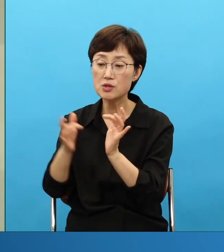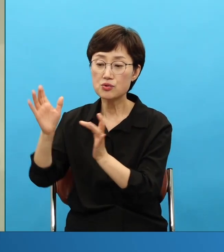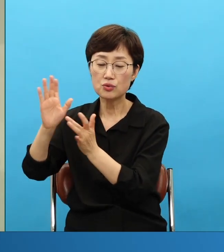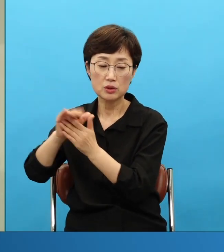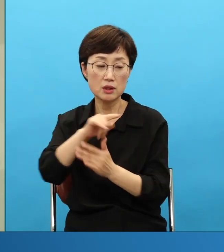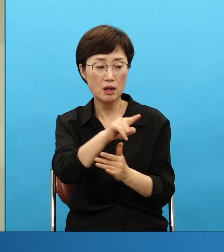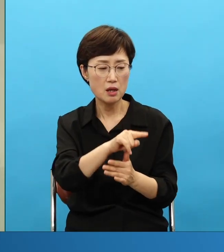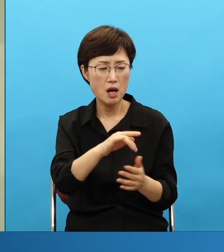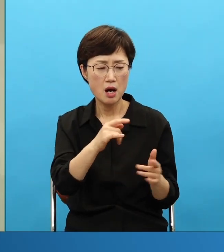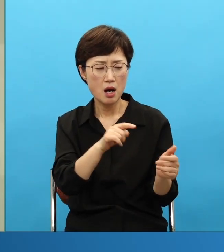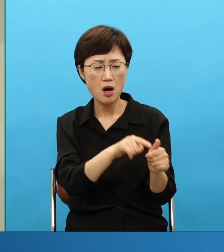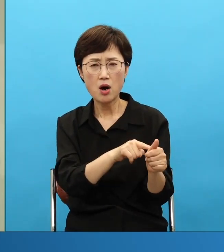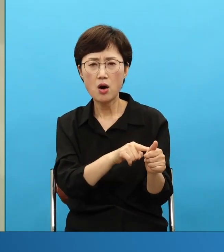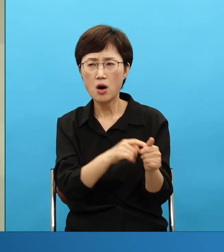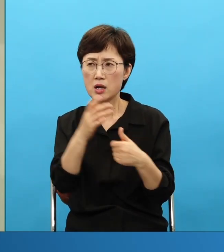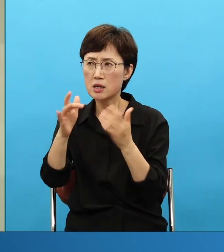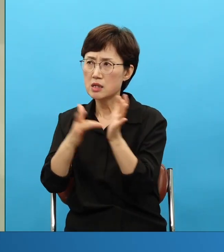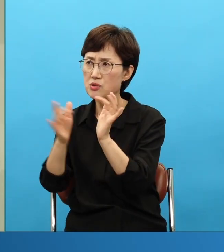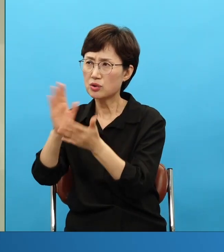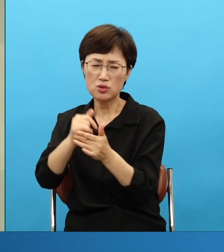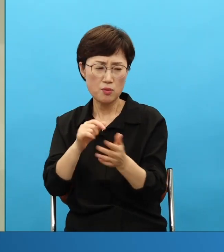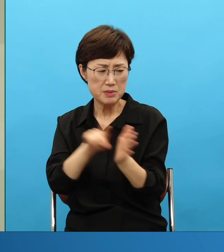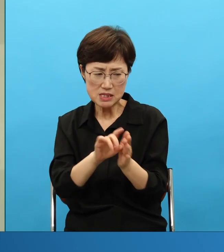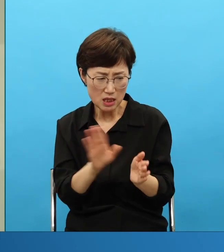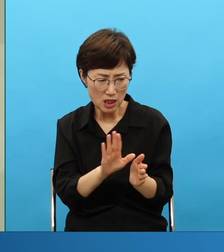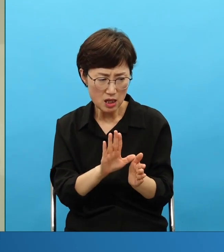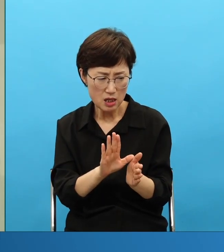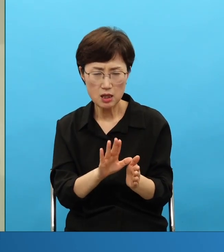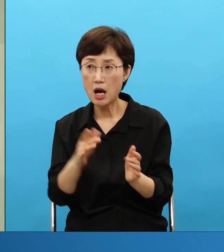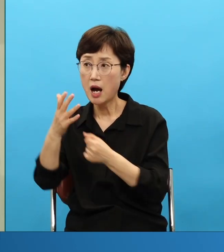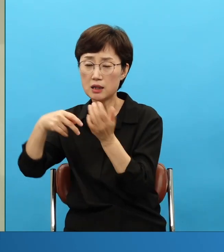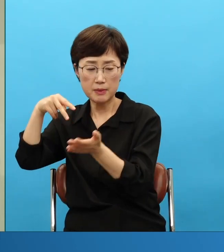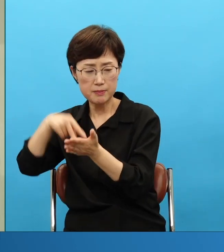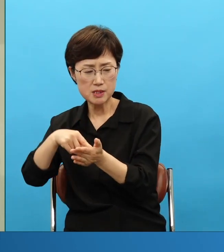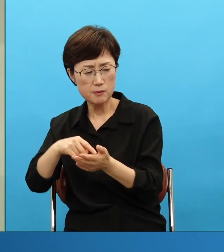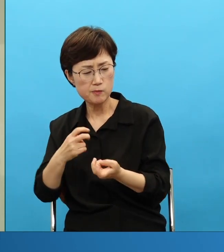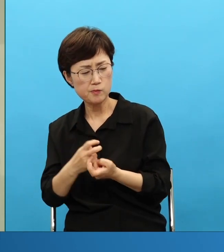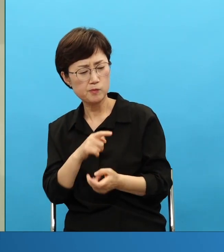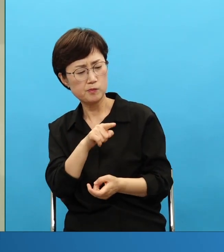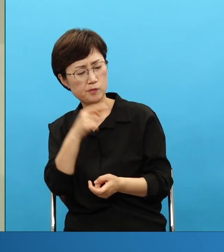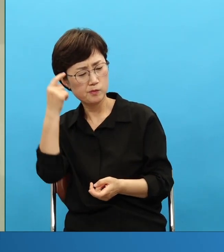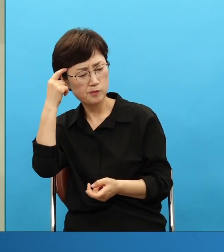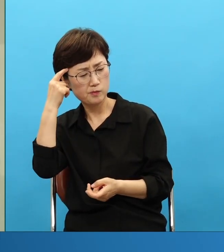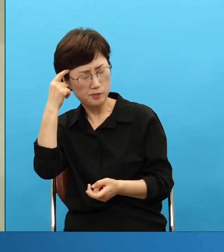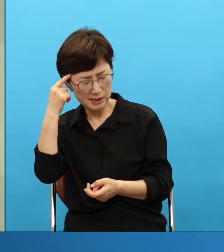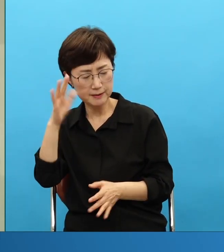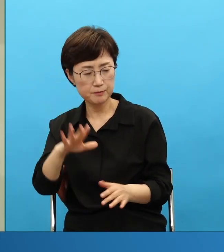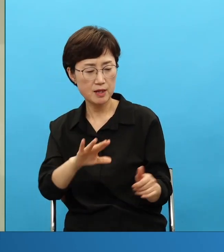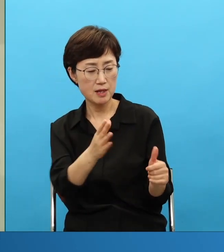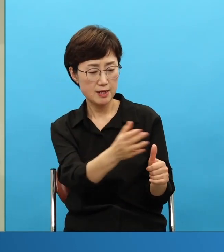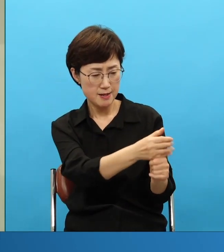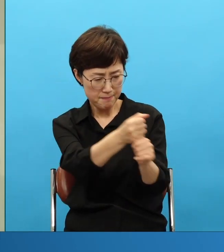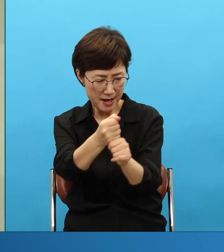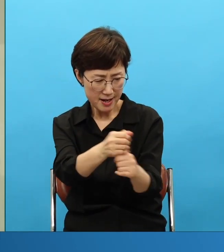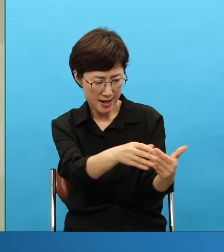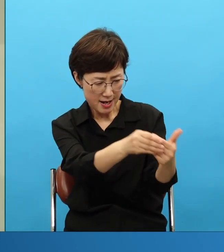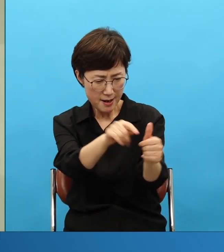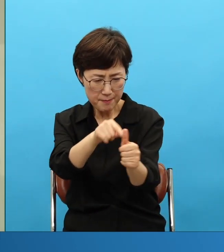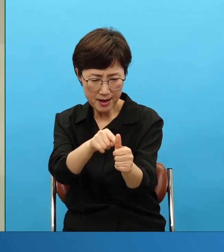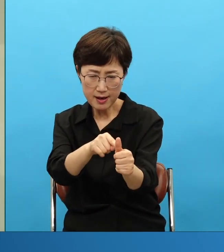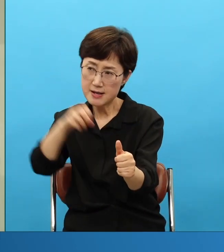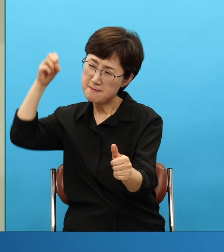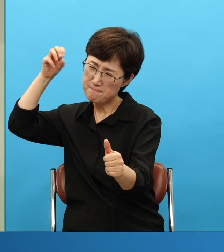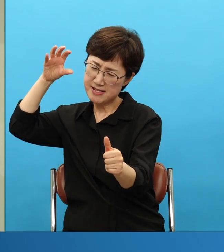about it. Most people, they get evangelized through other people. But can you imagine how wicked Paul was, that God would directly shine his light down on him from heaven? 쓰러졌는데